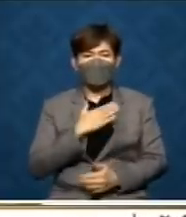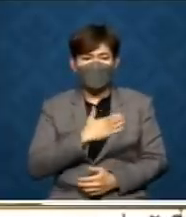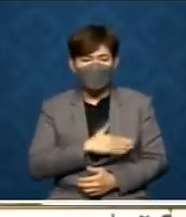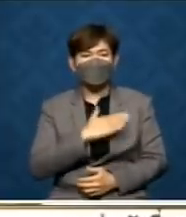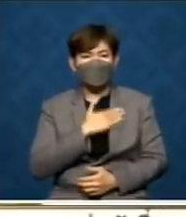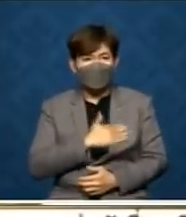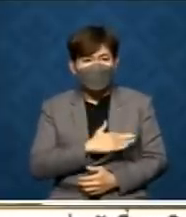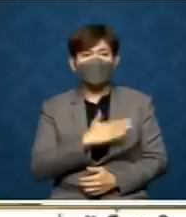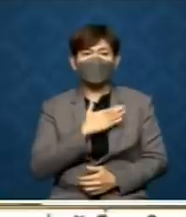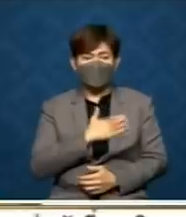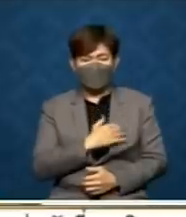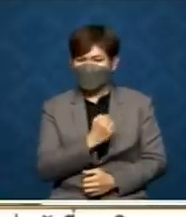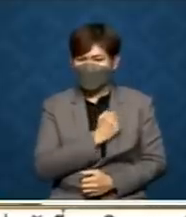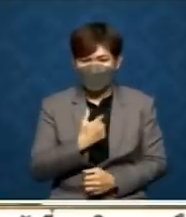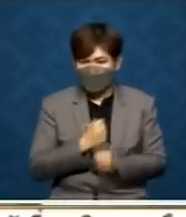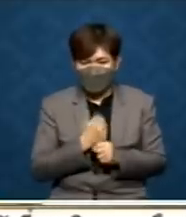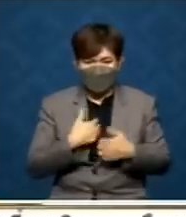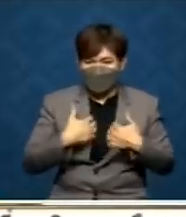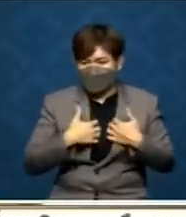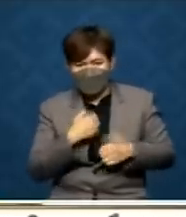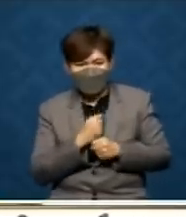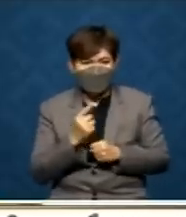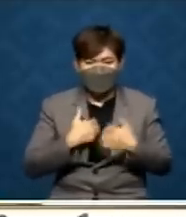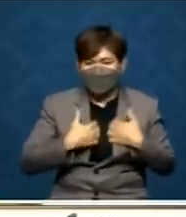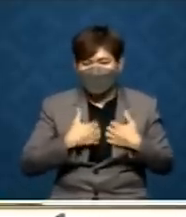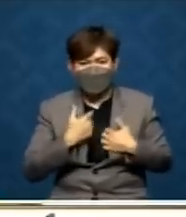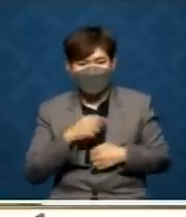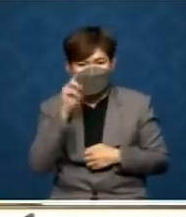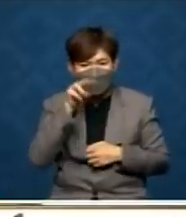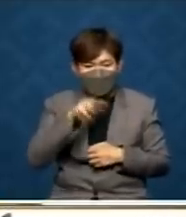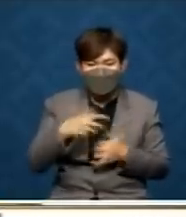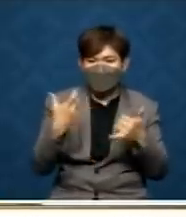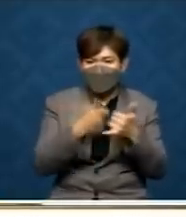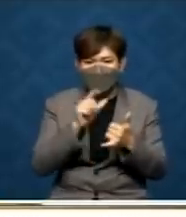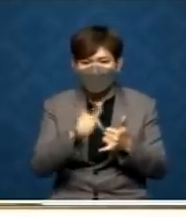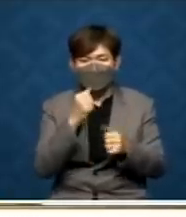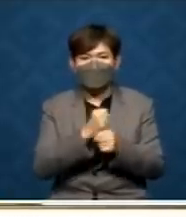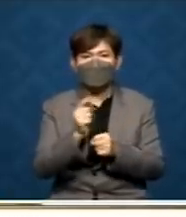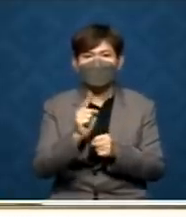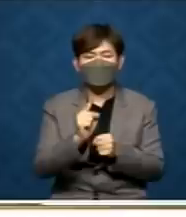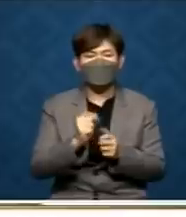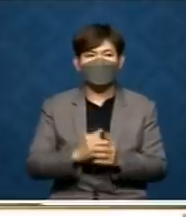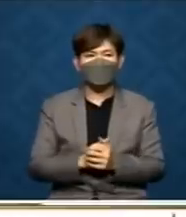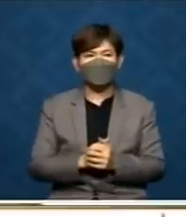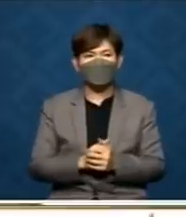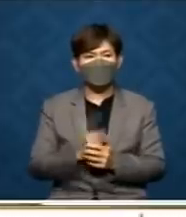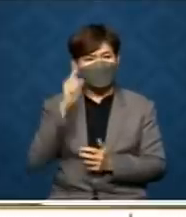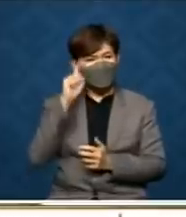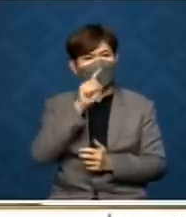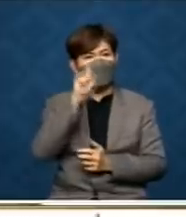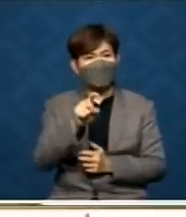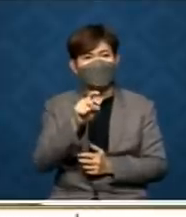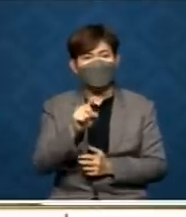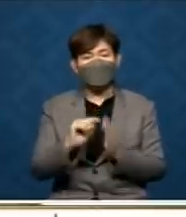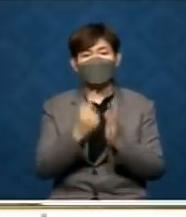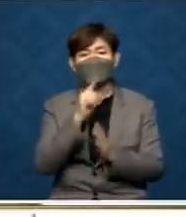พอไม่ไหวจริงๆแล้วที่นี้จะตายแล้วก็มาหาวัคซีนหลักสอบถามไถ่ได้ความไม่ใช่